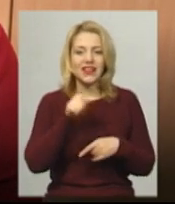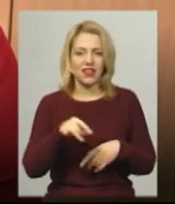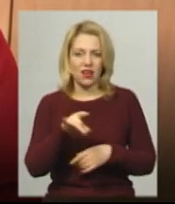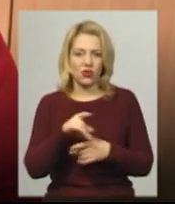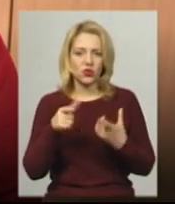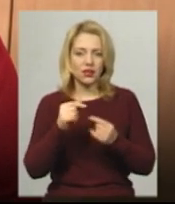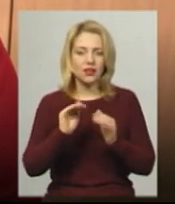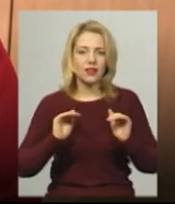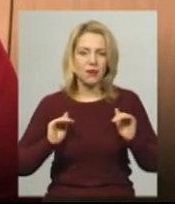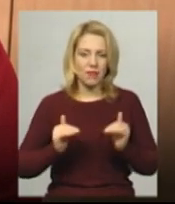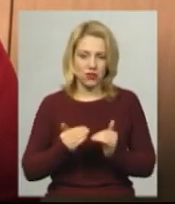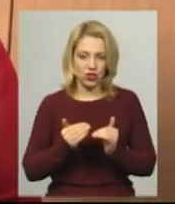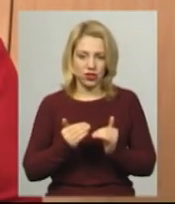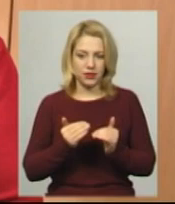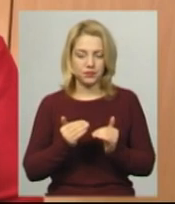де в нас найменше